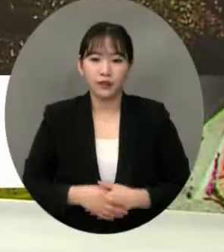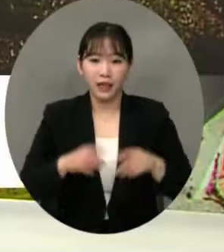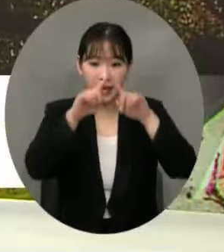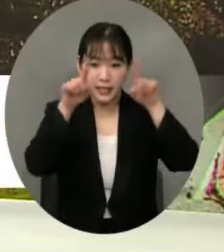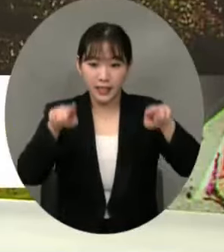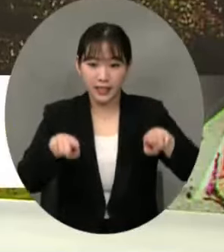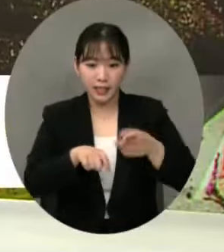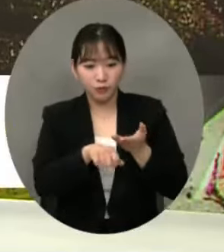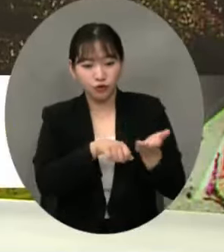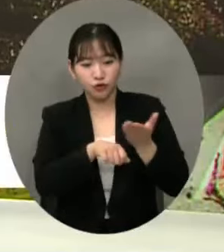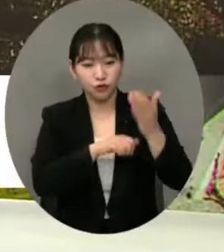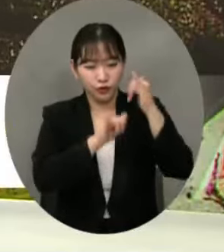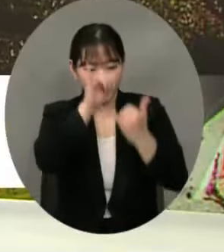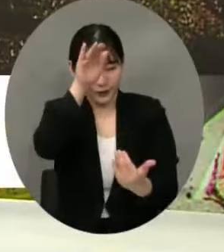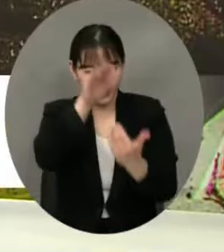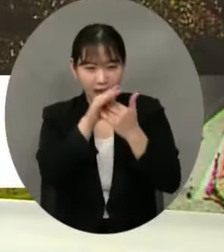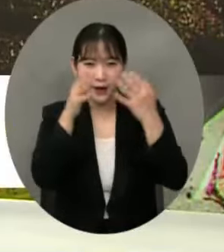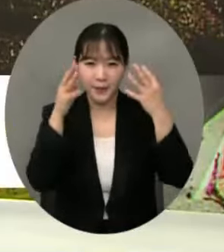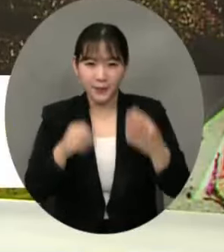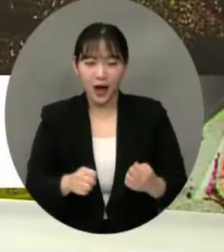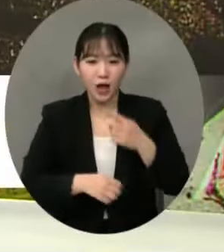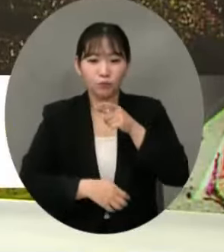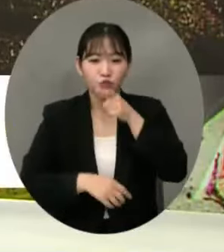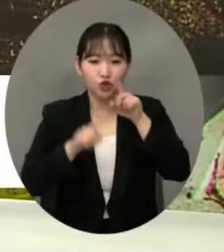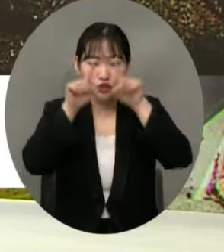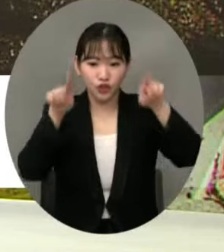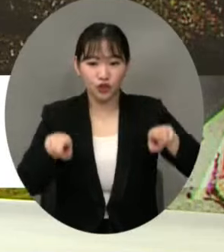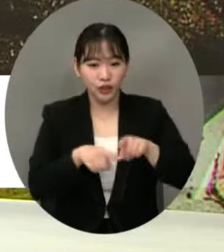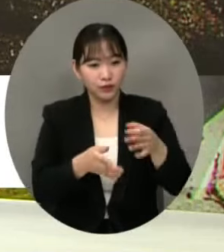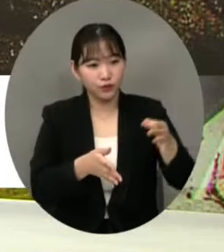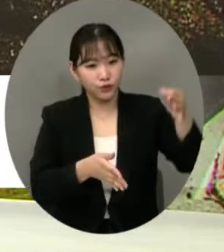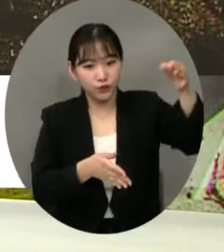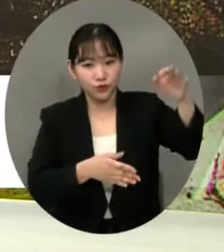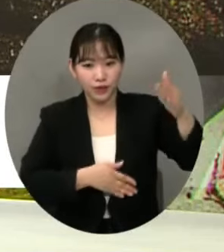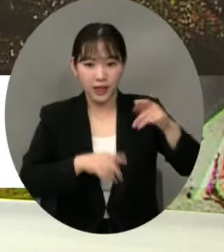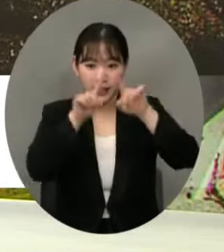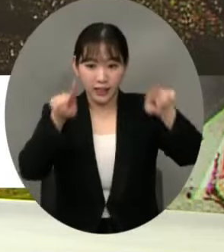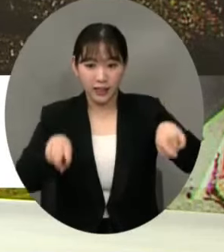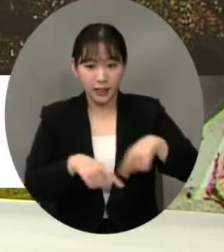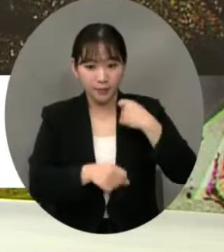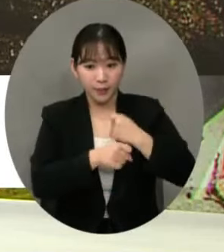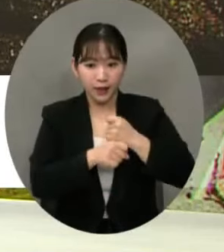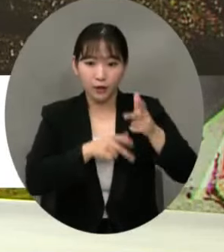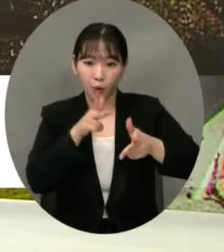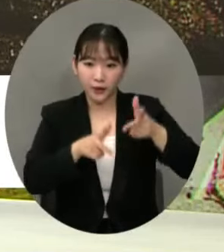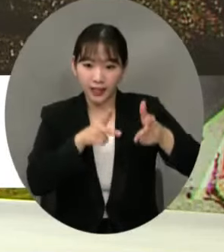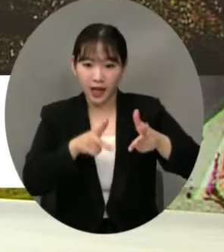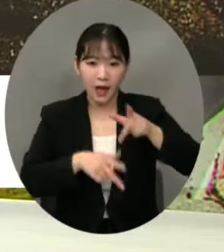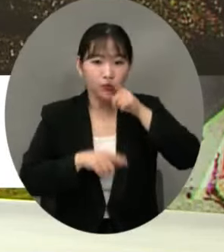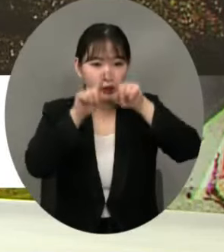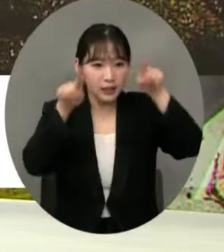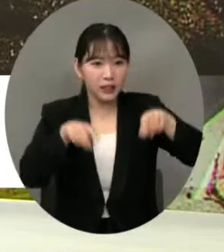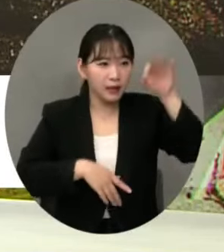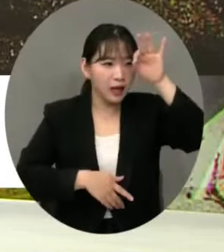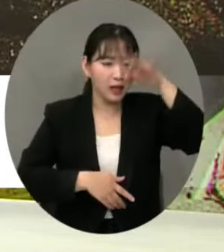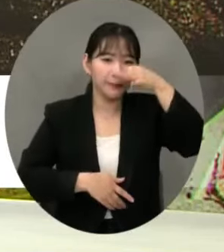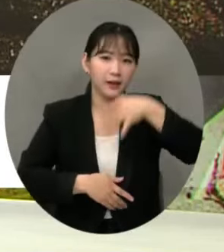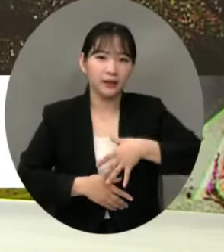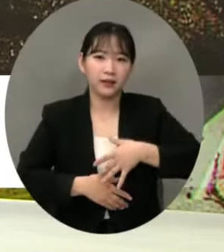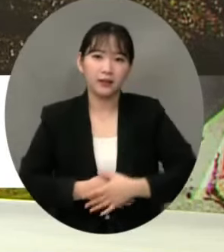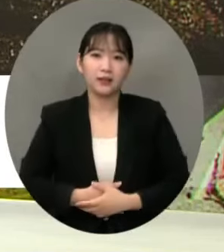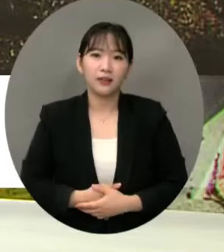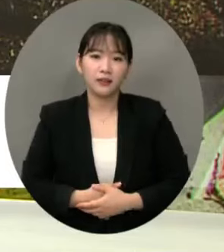김 수출량이 사상 최대를 기록하고 물김 가격도 폭등하면서 김 가공 공장에서 물김을 구하기 힘든